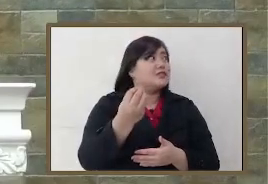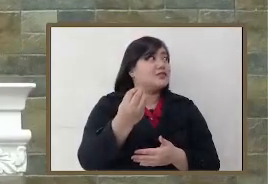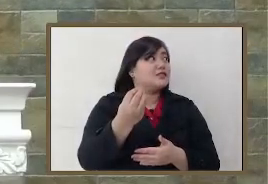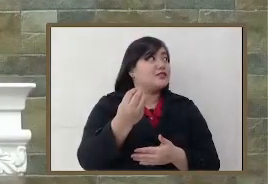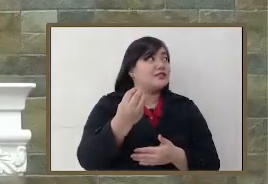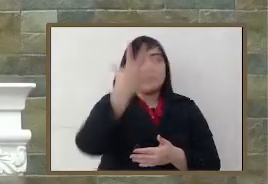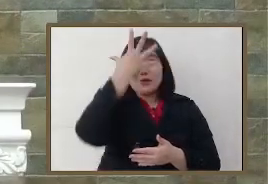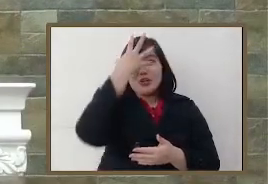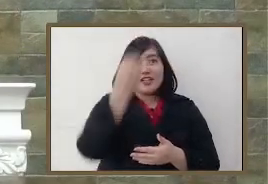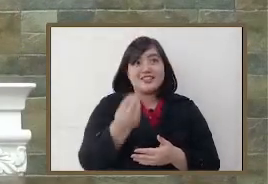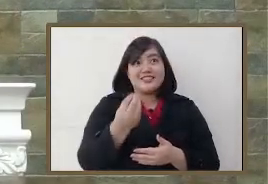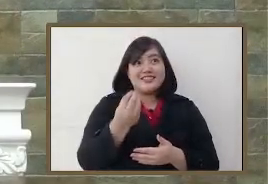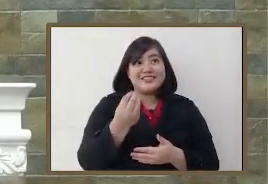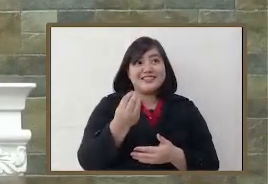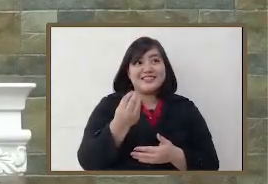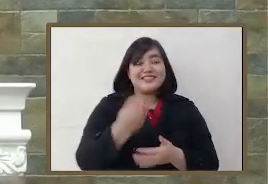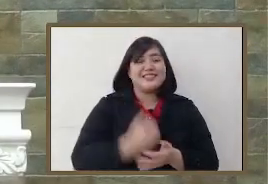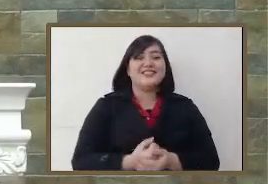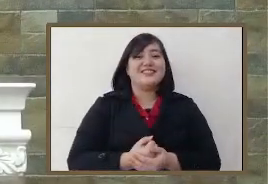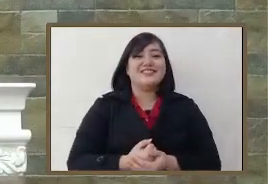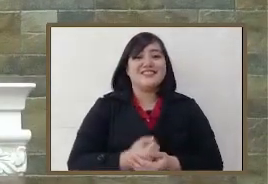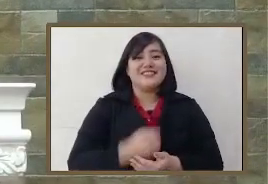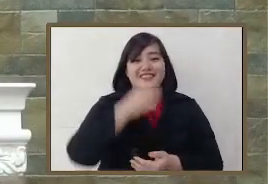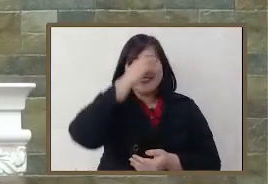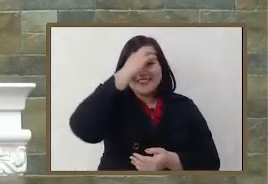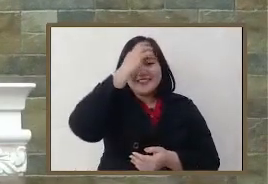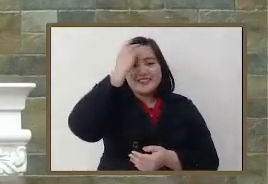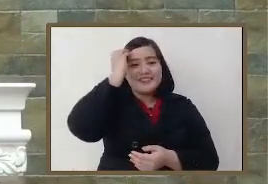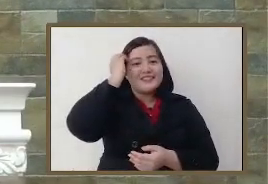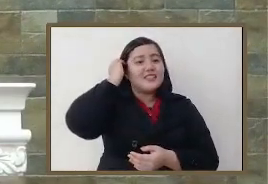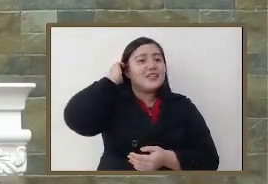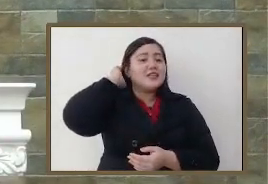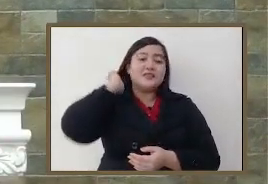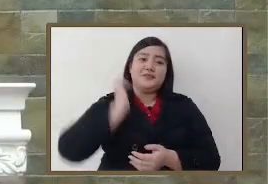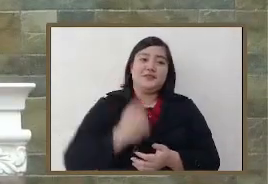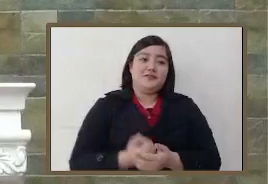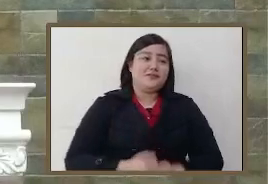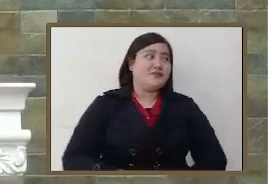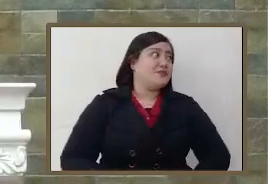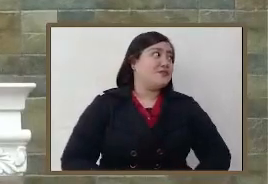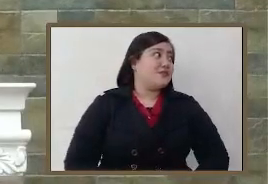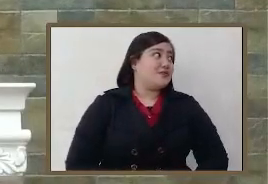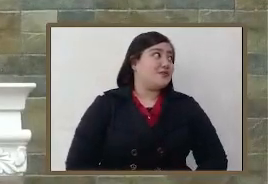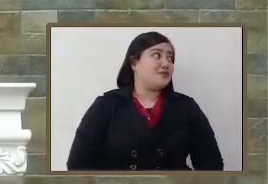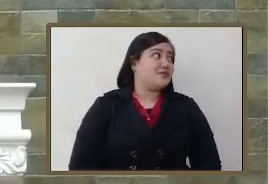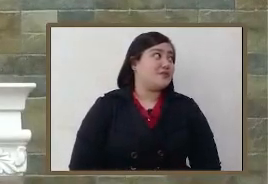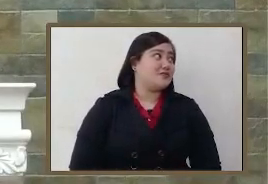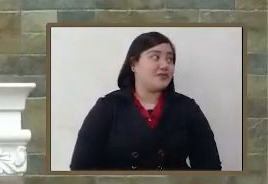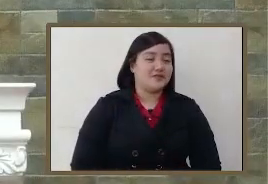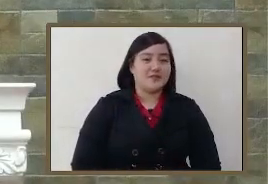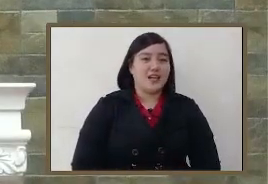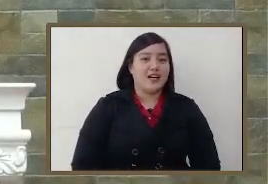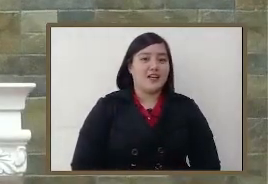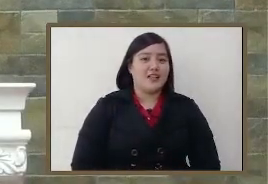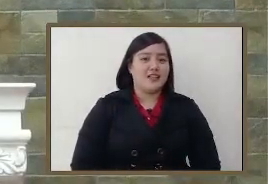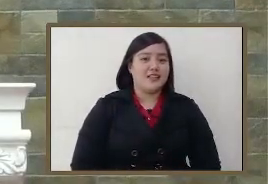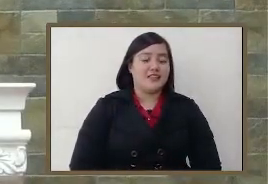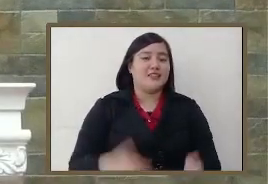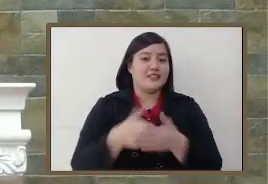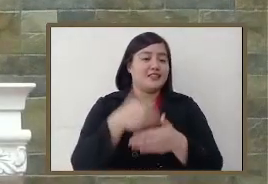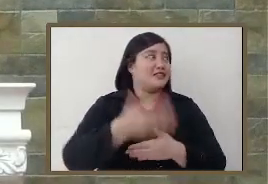So, and then the Bible says the second letter of Peter in chapter 3, verse number